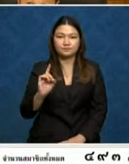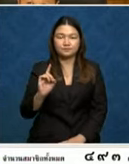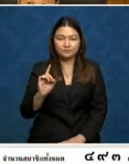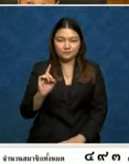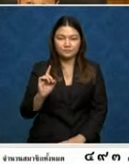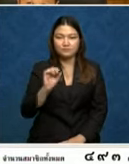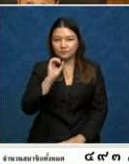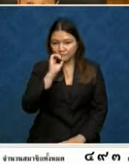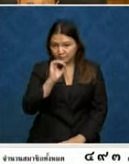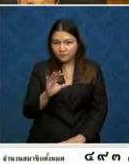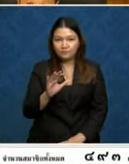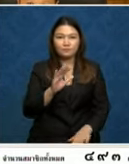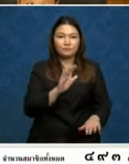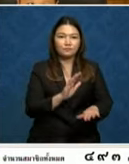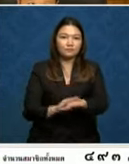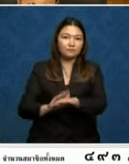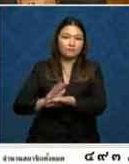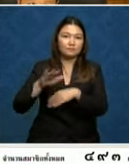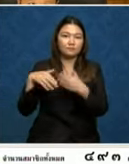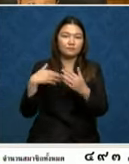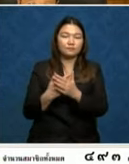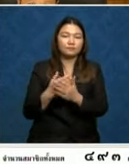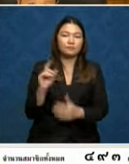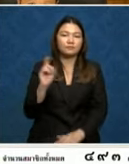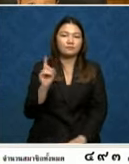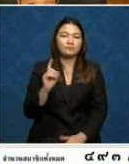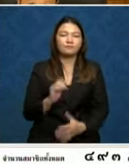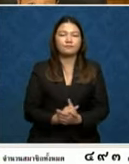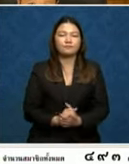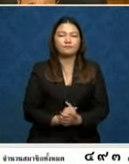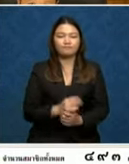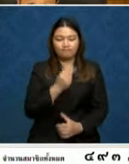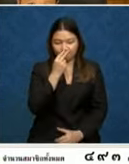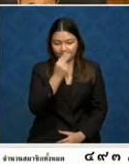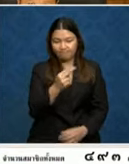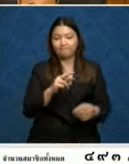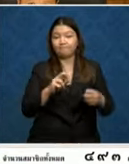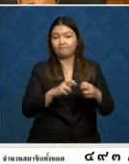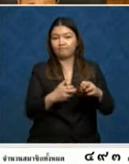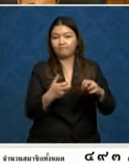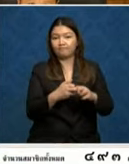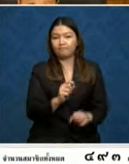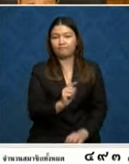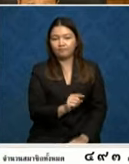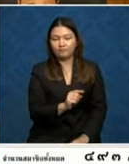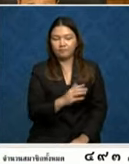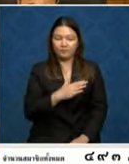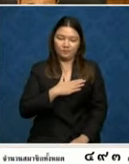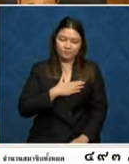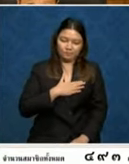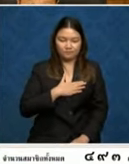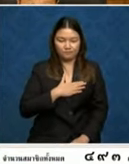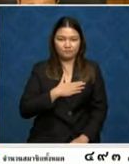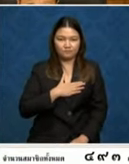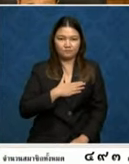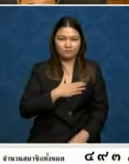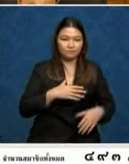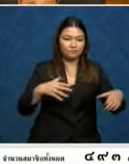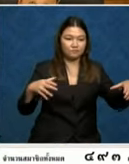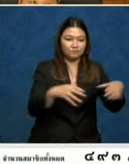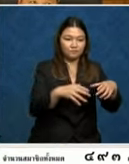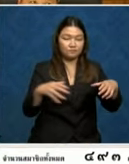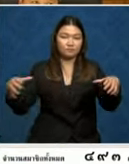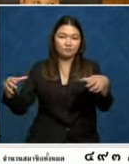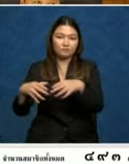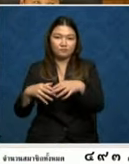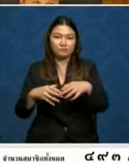ิการวิสามัทุกท่านนะครับ ซึงปัญหานะครับ ทางวปทั้งสองฝ่ายนะครัทั้งวิ